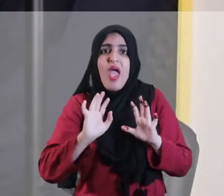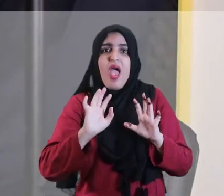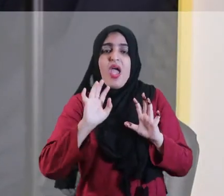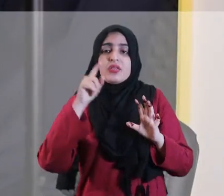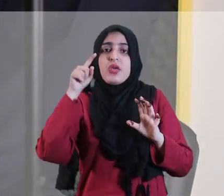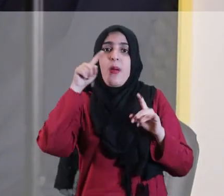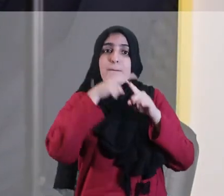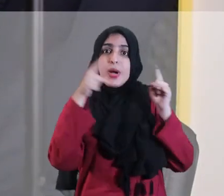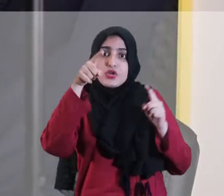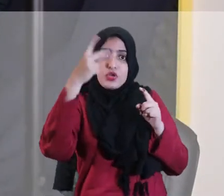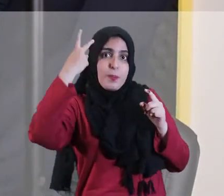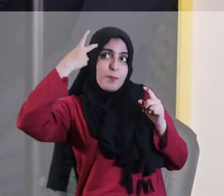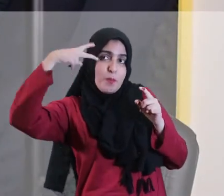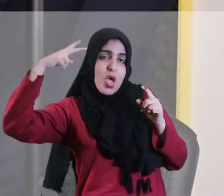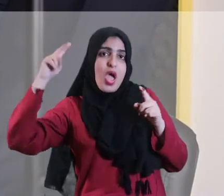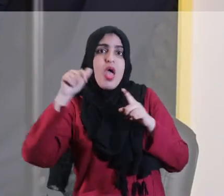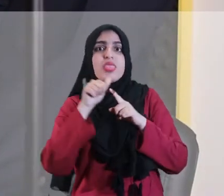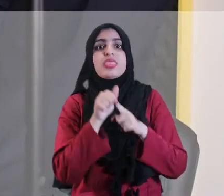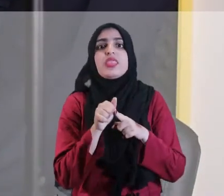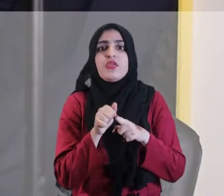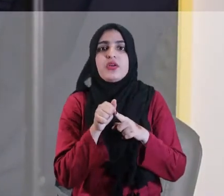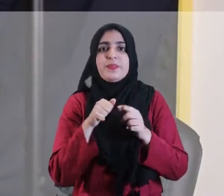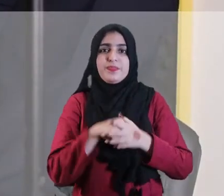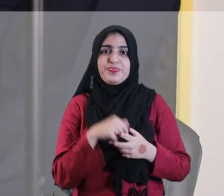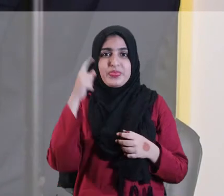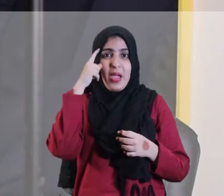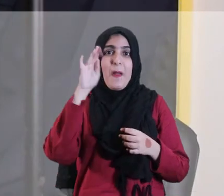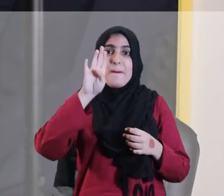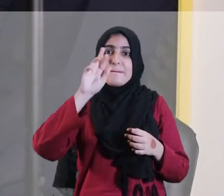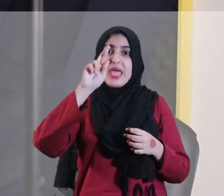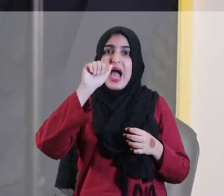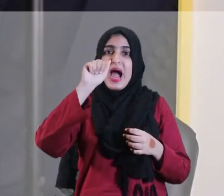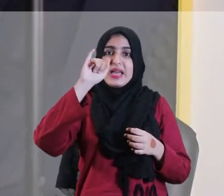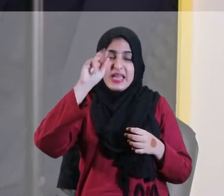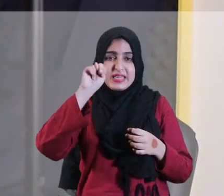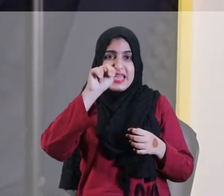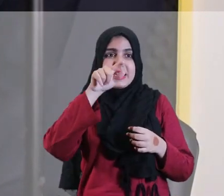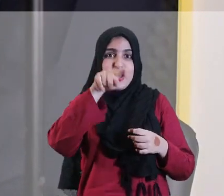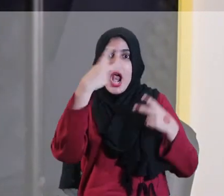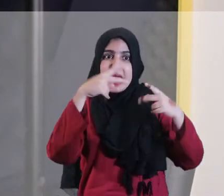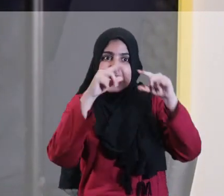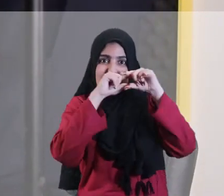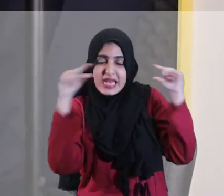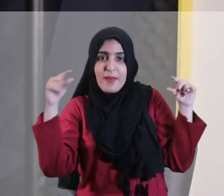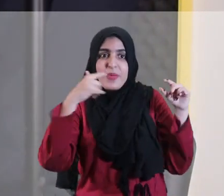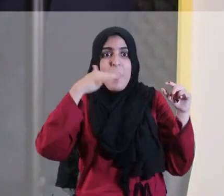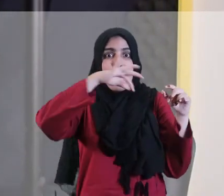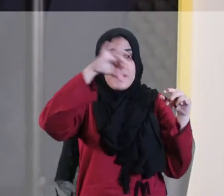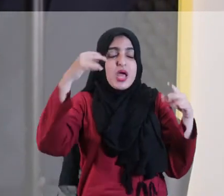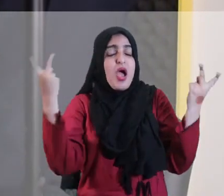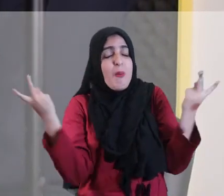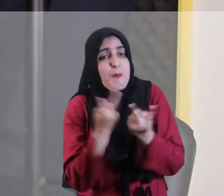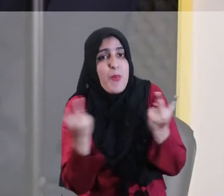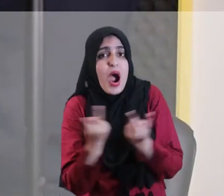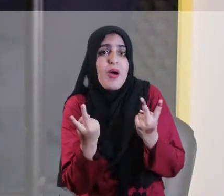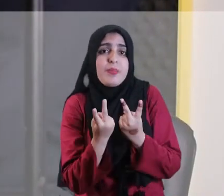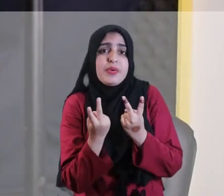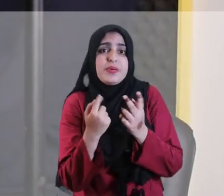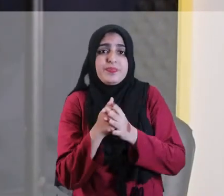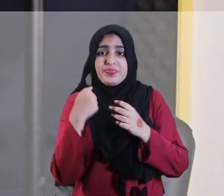मसाला अपने नाम रखा है मसाले मुश्किलें डालेंगे हमने ग्रीन मिले उस दूसरा ऐड करेंगे इंटरटेनमेंट को मैं डिस्प्ले स्टूडेंट हूं मैं पंजाब